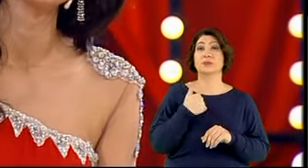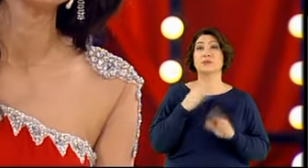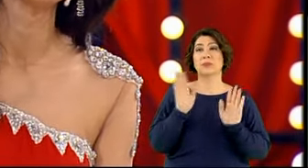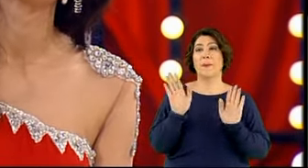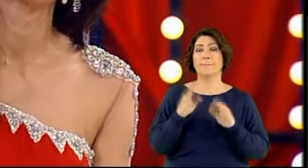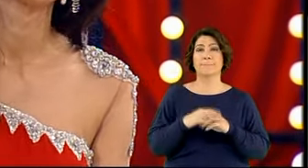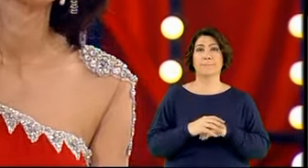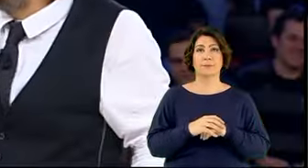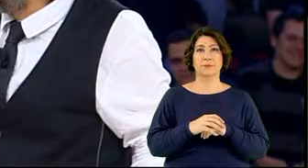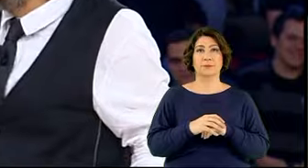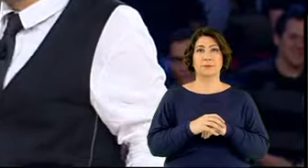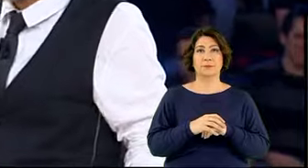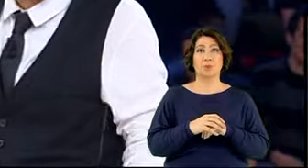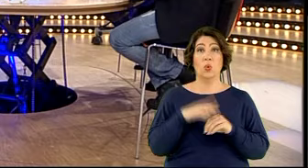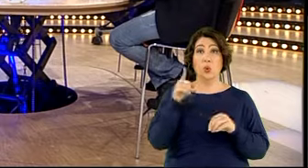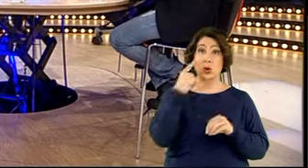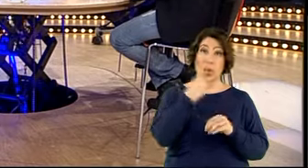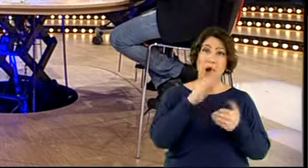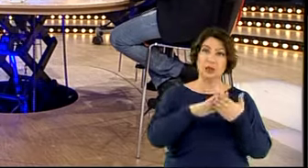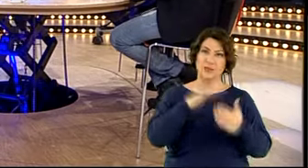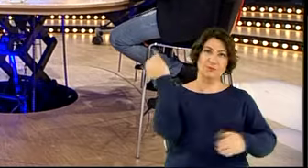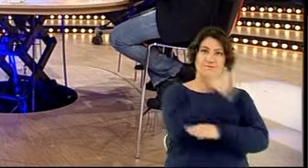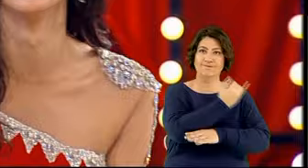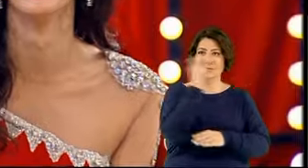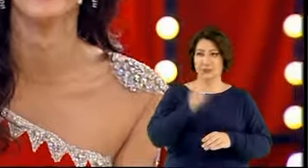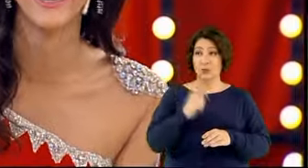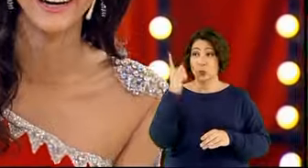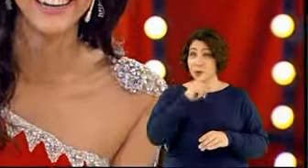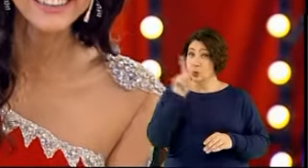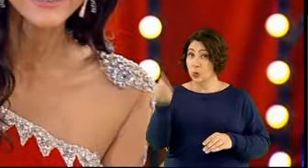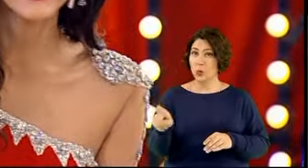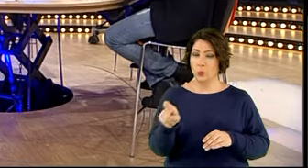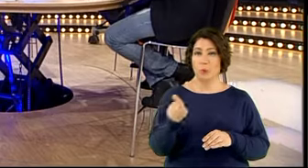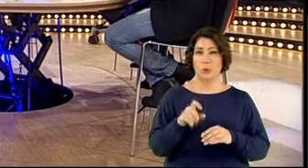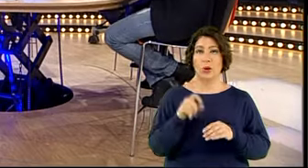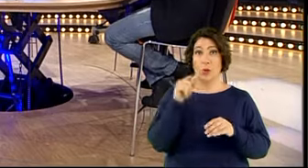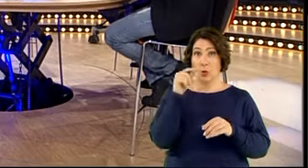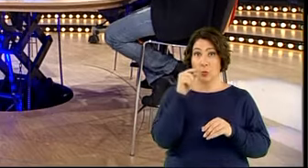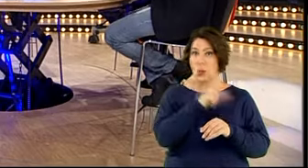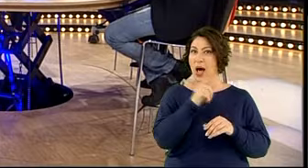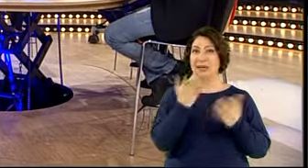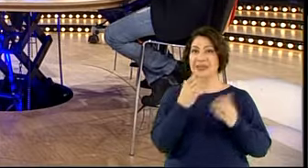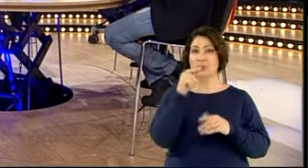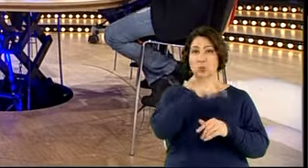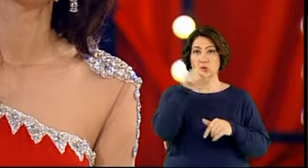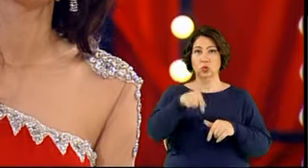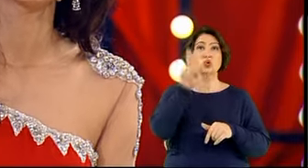Tamam. Ona göre arkadaşlarıma fırça çekeceğim de onun için. Yani bu hangisi bu? Bu şimdi? Şu an son yaptığım proje. Biz